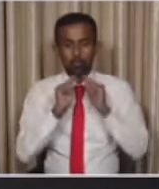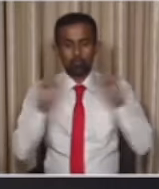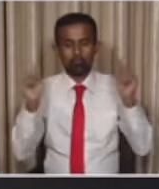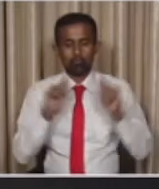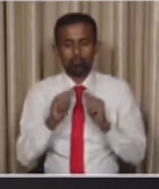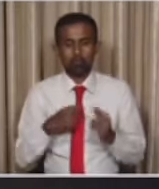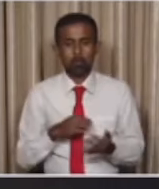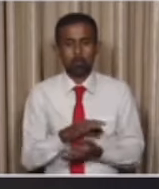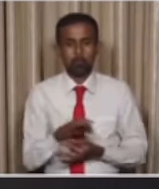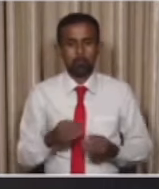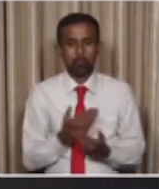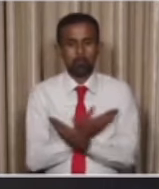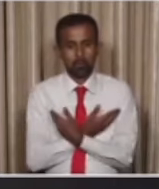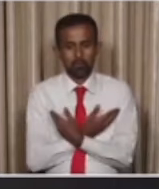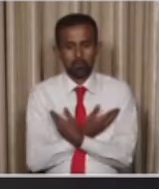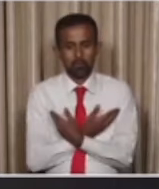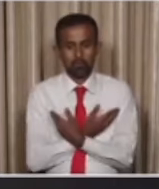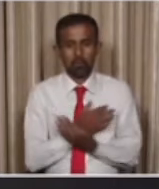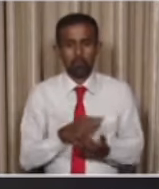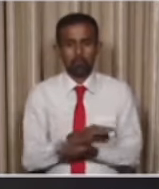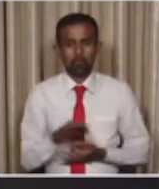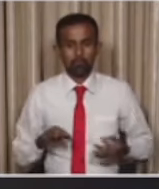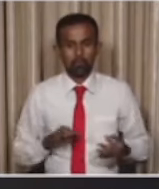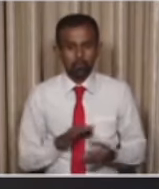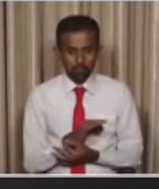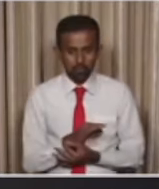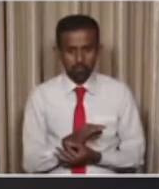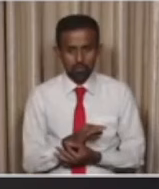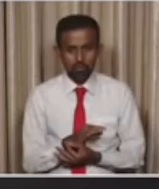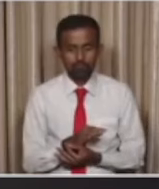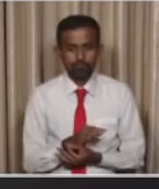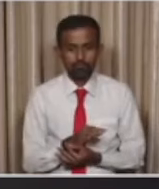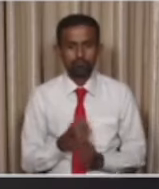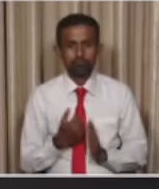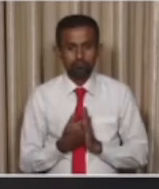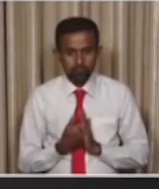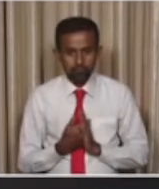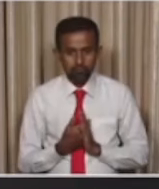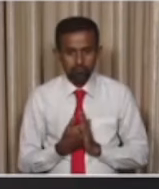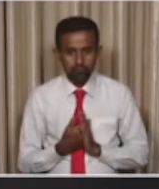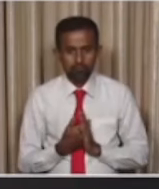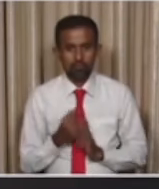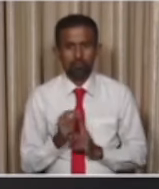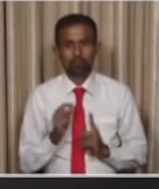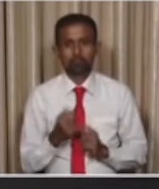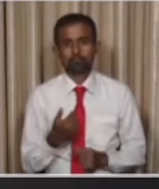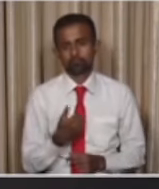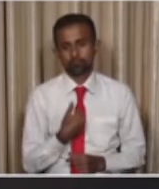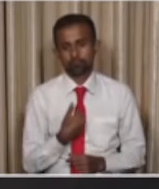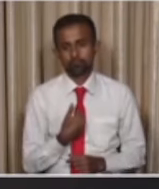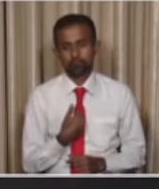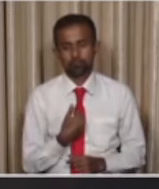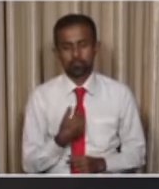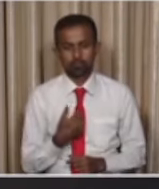මම ප්‍රජාතන්ත්‍රවාදයට ආදරෙයි. මං හිතන්නේ මම ප්‍රජාතන්ත්‍රවාදය ගරු කරන තරුණ මන්ත්‍රීවරයෙක්. ඒ වගේම